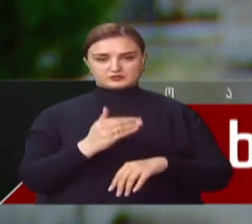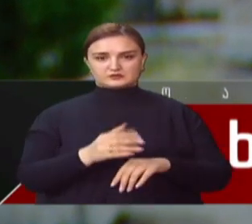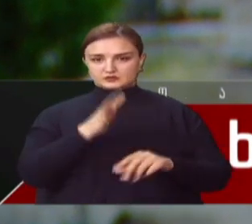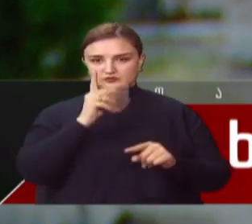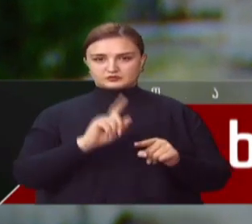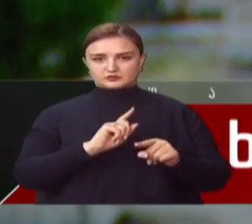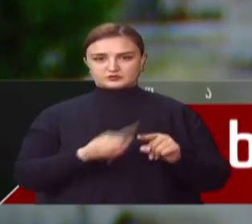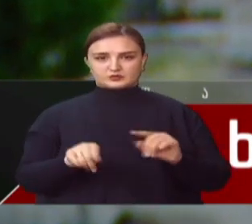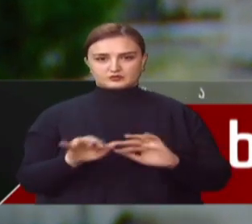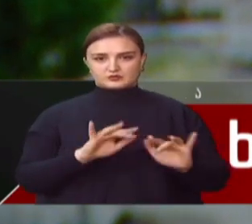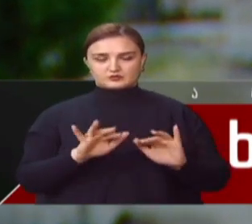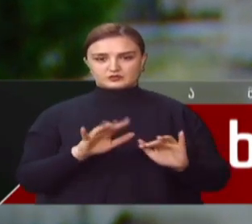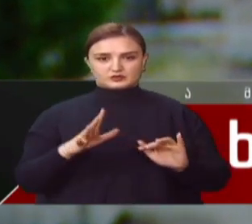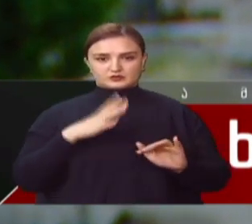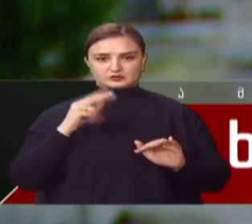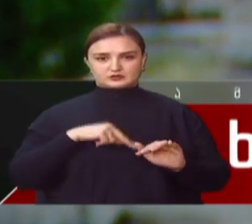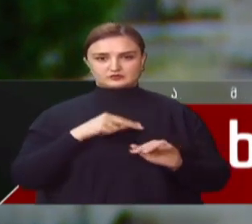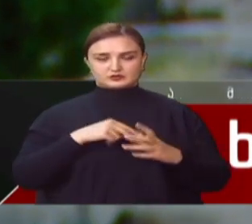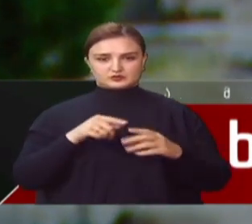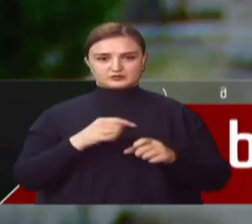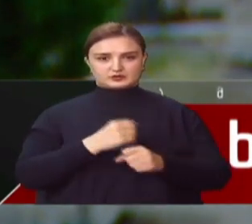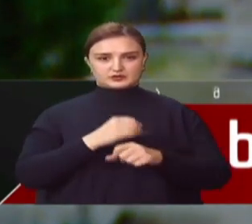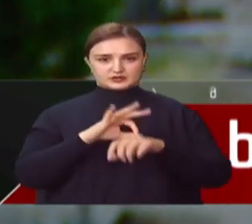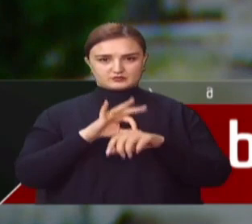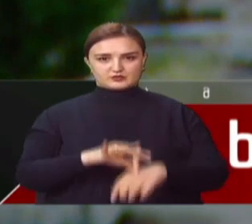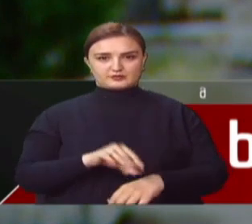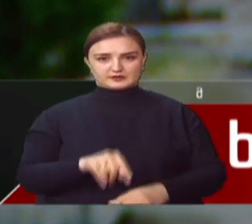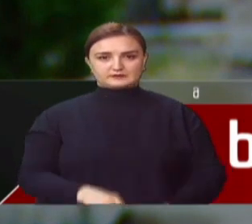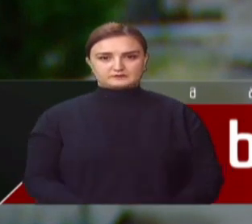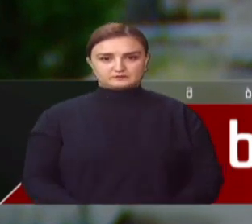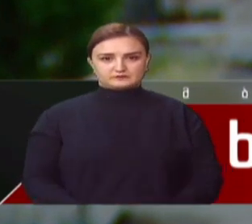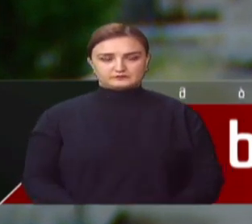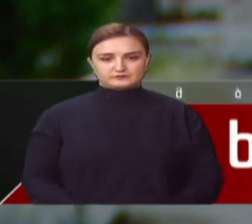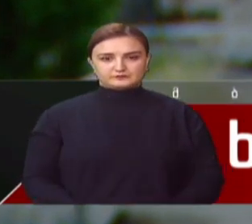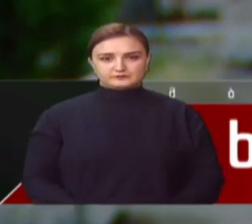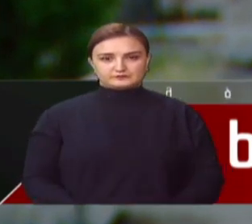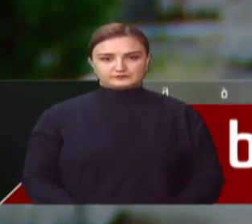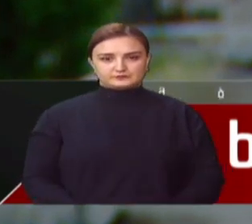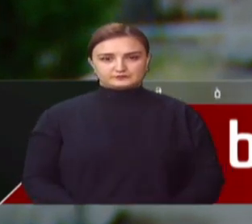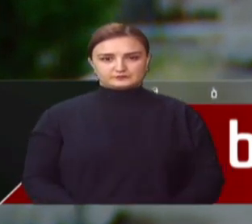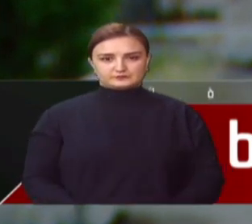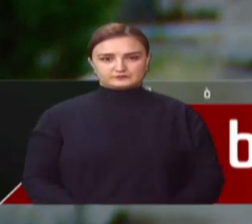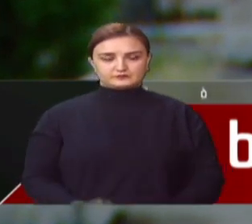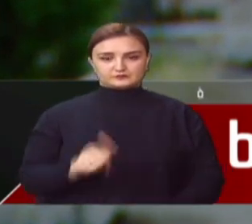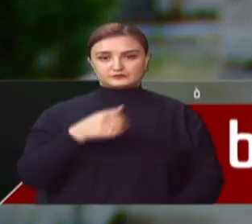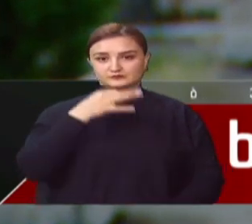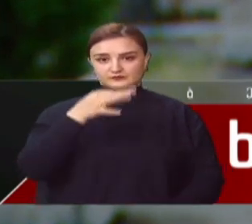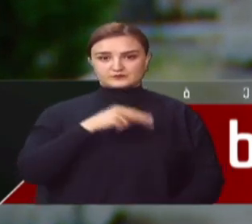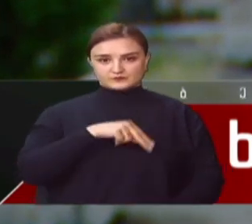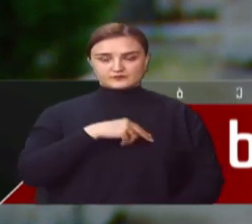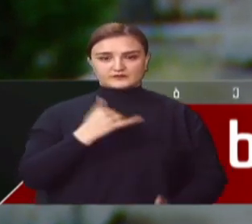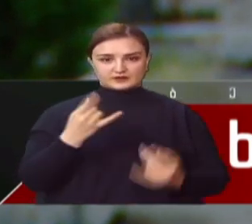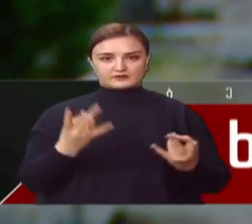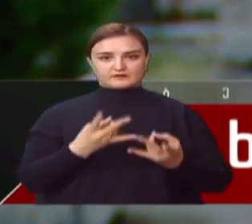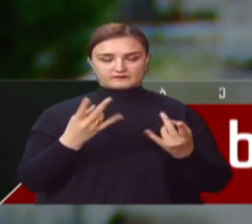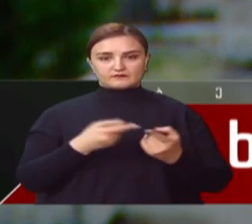დროულად და ოპერატიულად მოხდეს სამუშაოების წარმოება. როგორც გითხარით, სამუშაოები ამ წუთებშიც მიმდინარეობს, ასევე